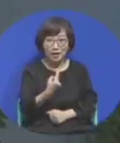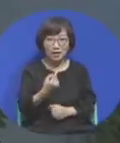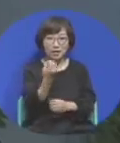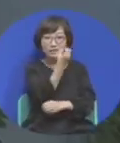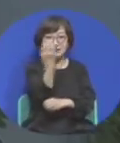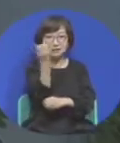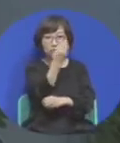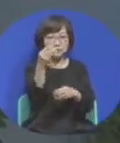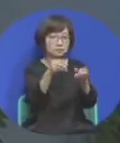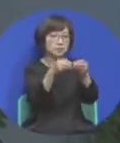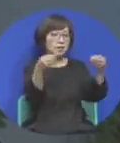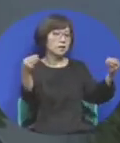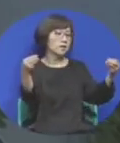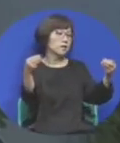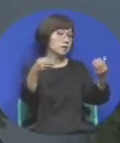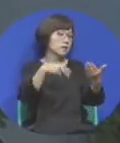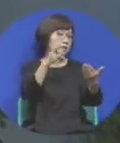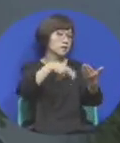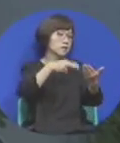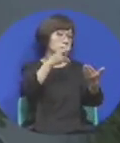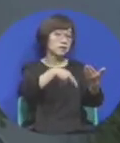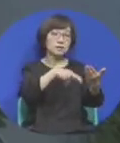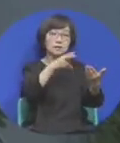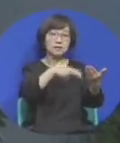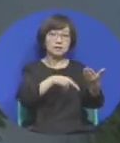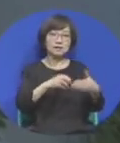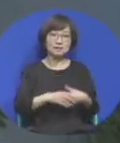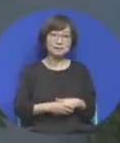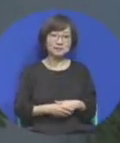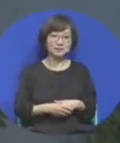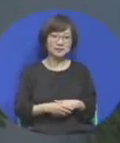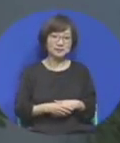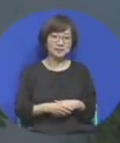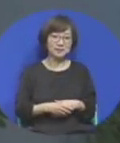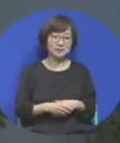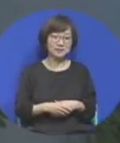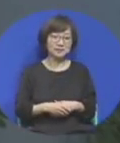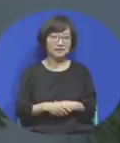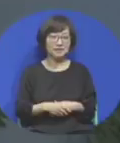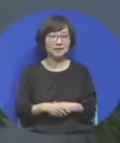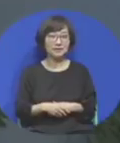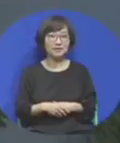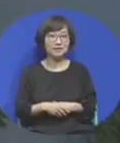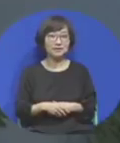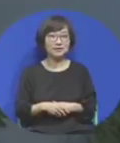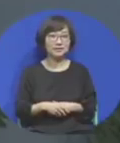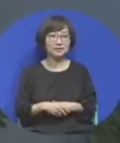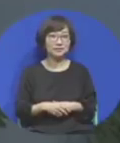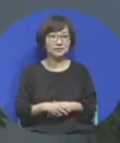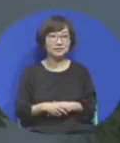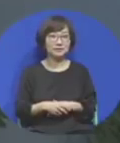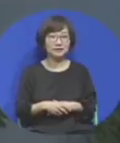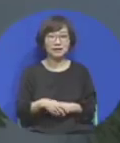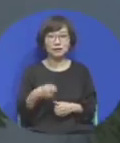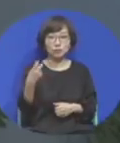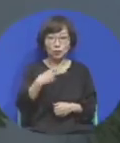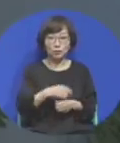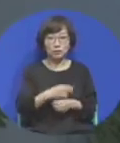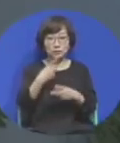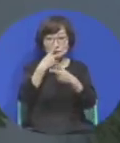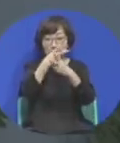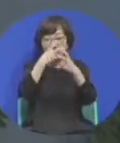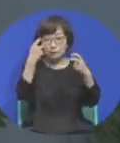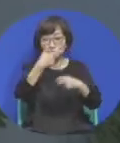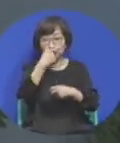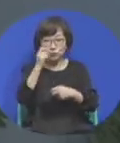open up the newspapers and are reading it. 어차피 뭐 예배당에 뭐 와도 되고 안 와도 되는 얘기 와서 뭐 그냥 앉아서 뭐 잠 못 자니까 졸기도 하고 뭐.